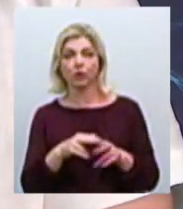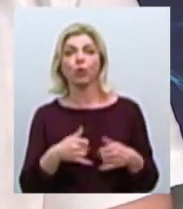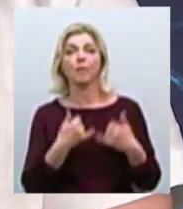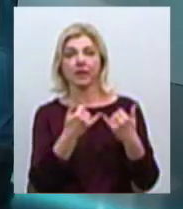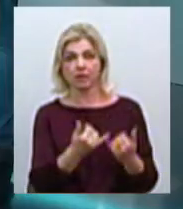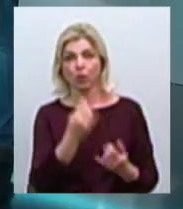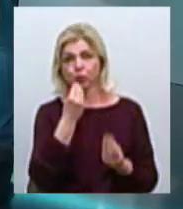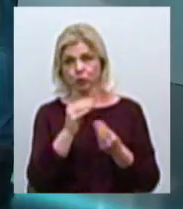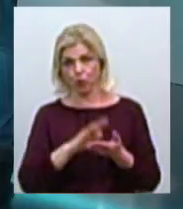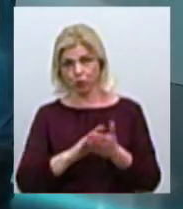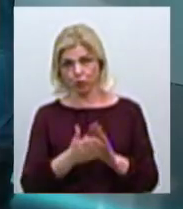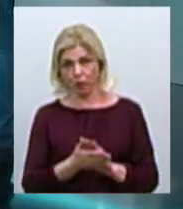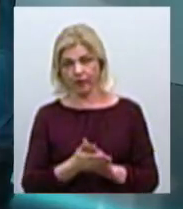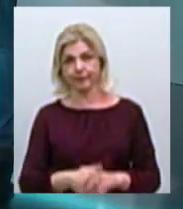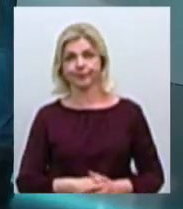техники.